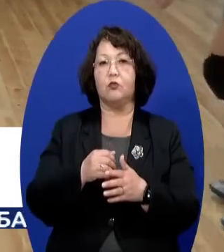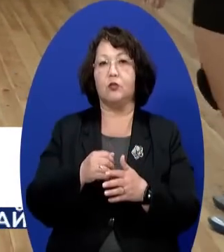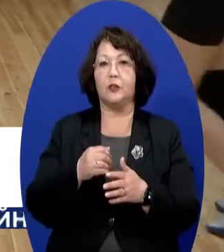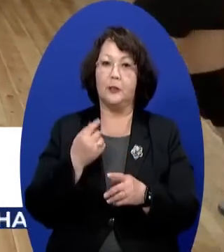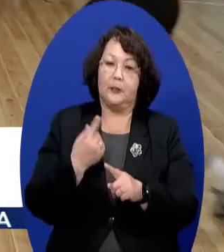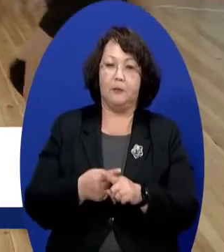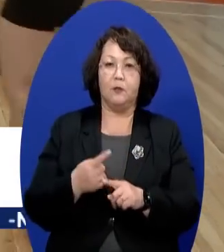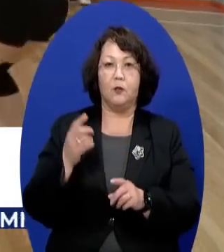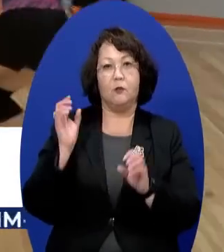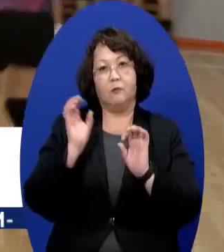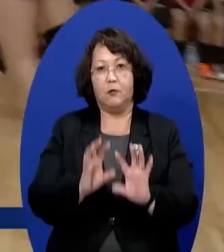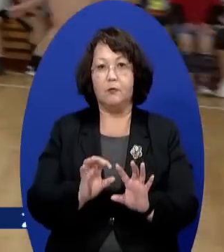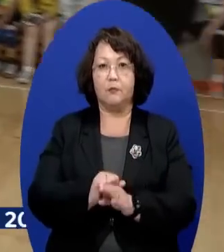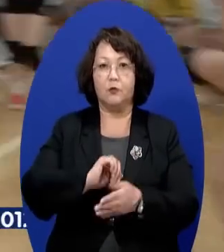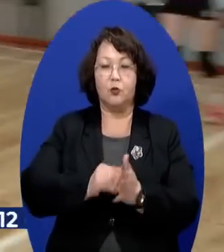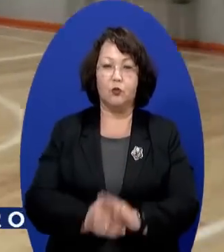төлөвлөжээ.